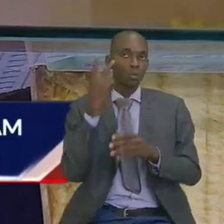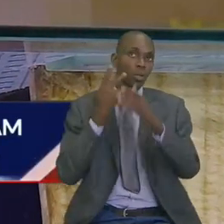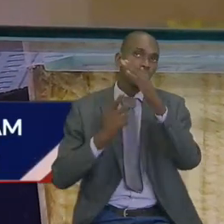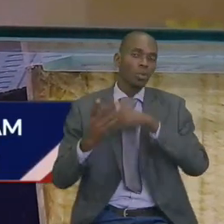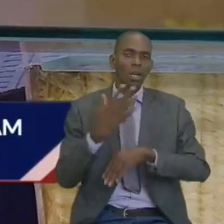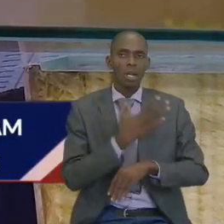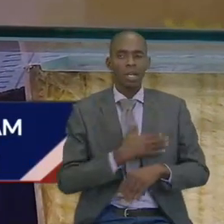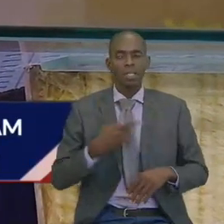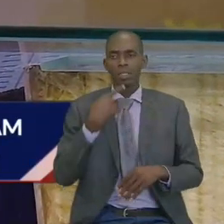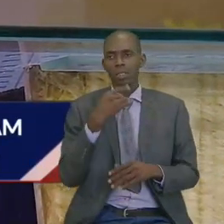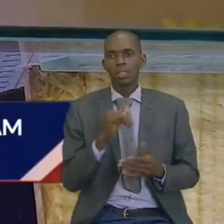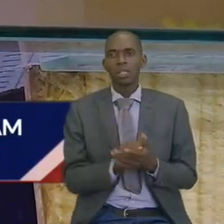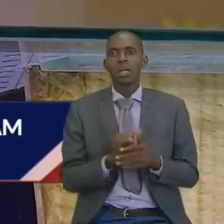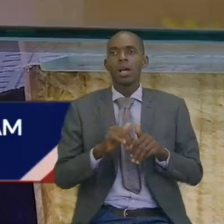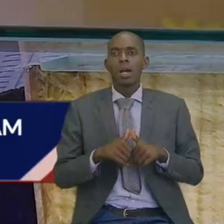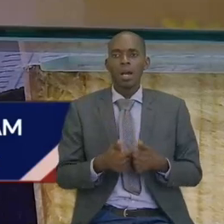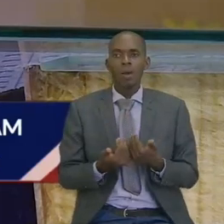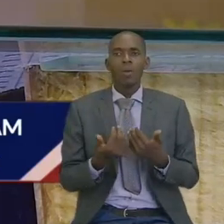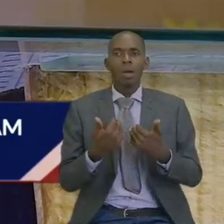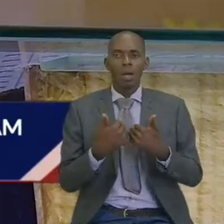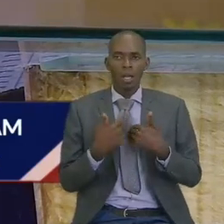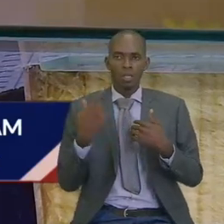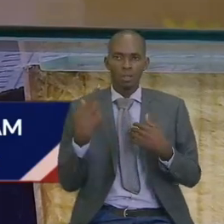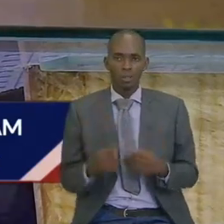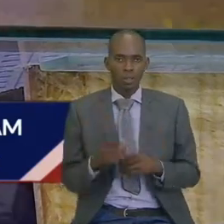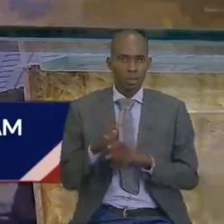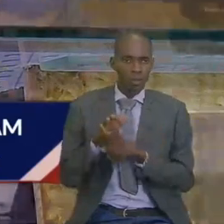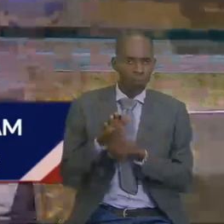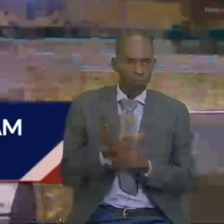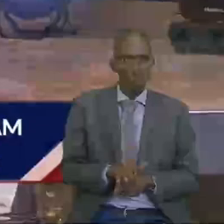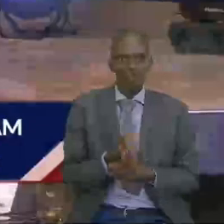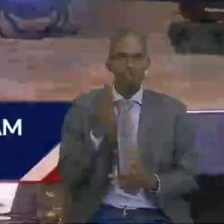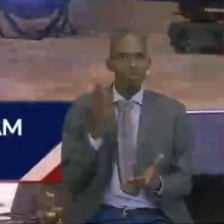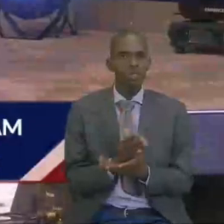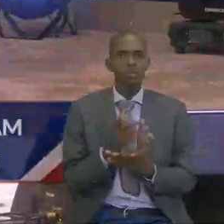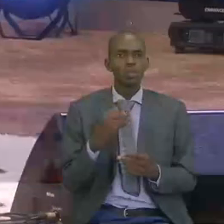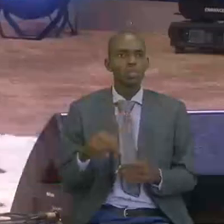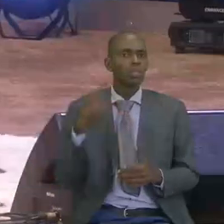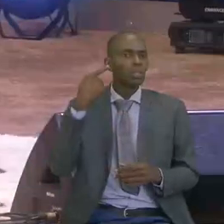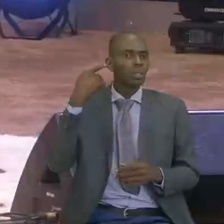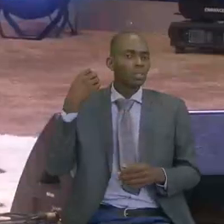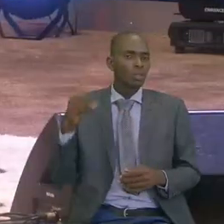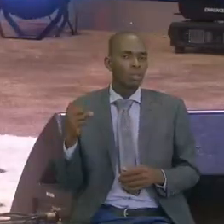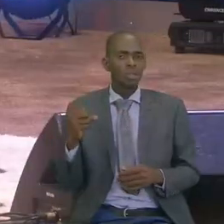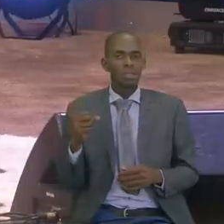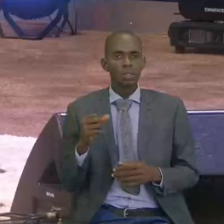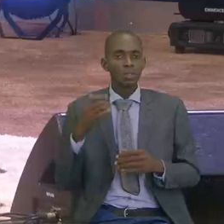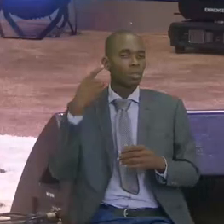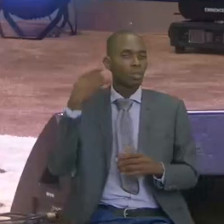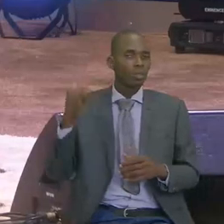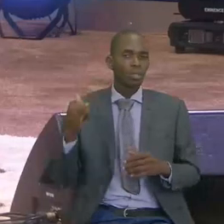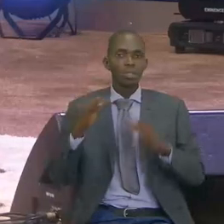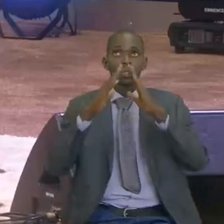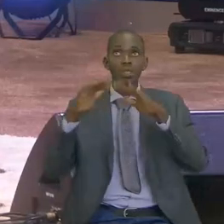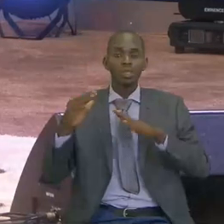que, alors, il dit, et tu diras, et quoi, le tyran n'est plus, l'oppression a